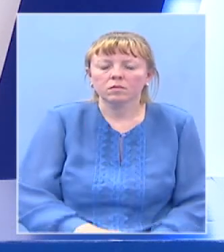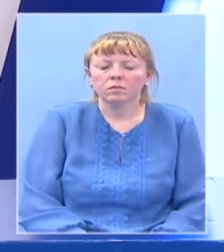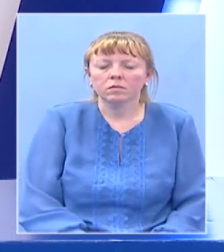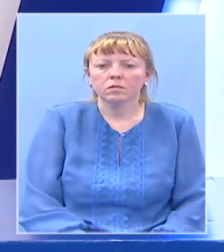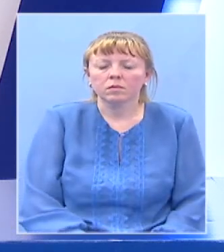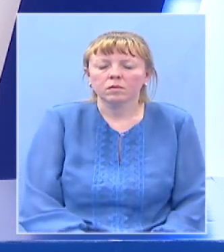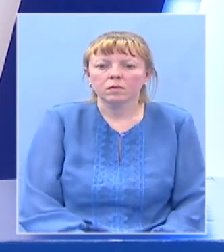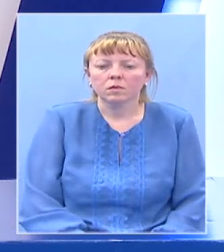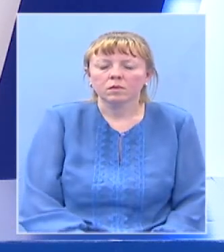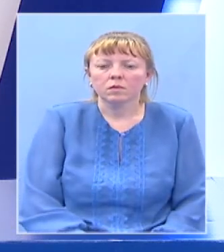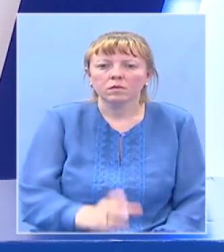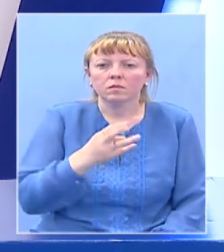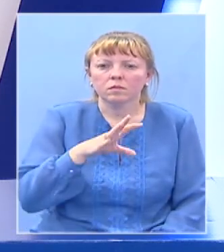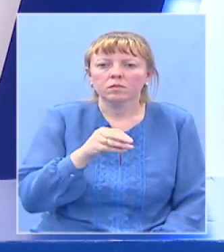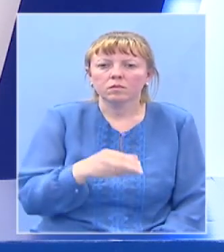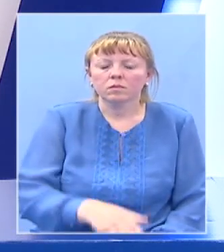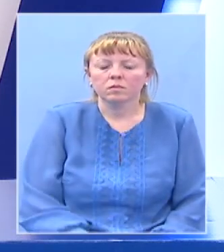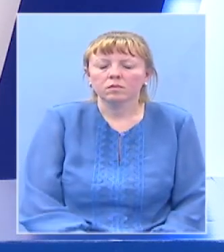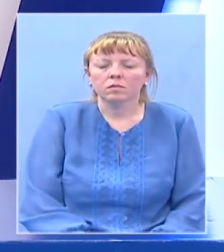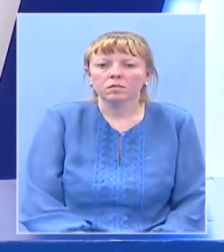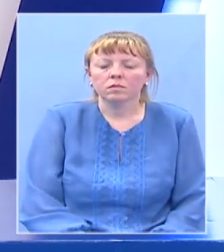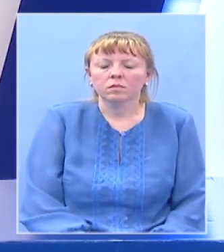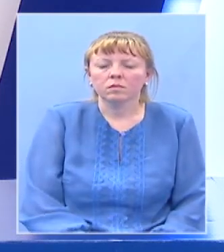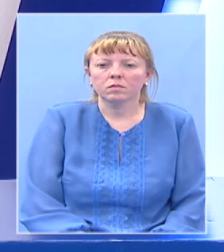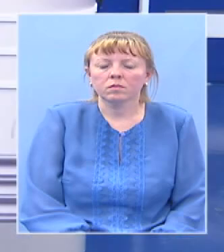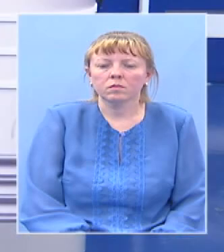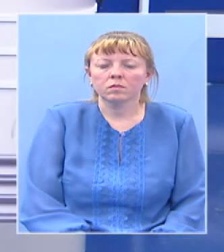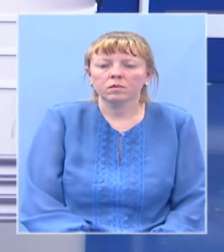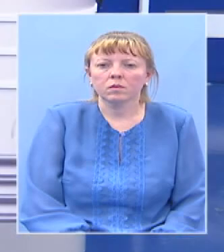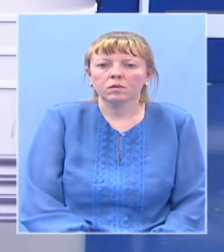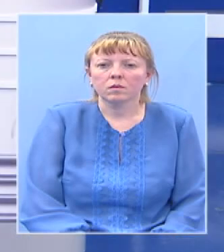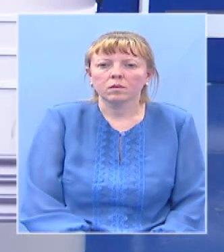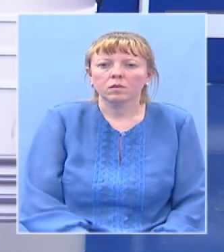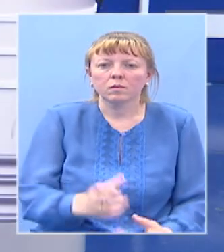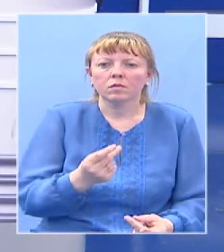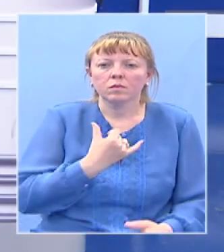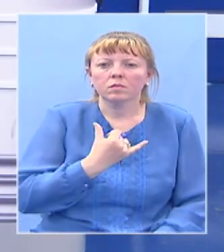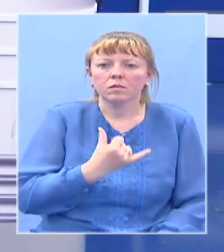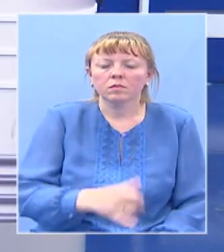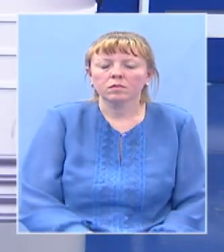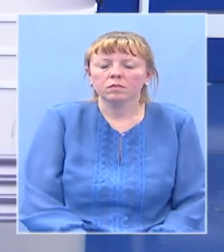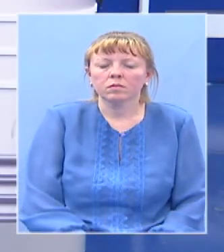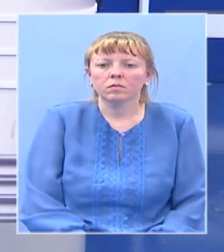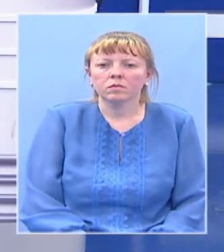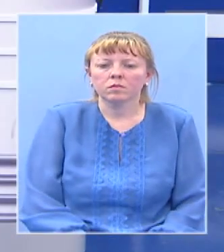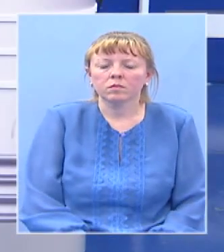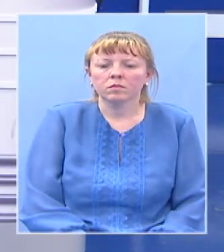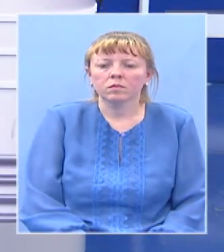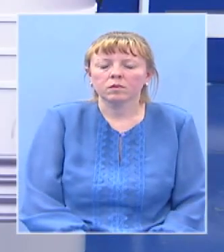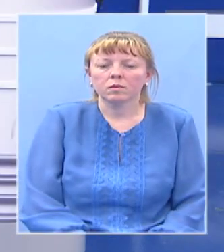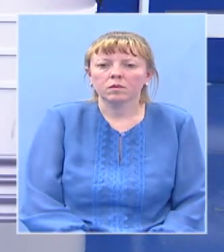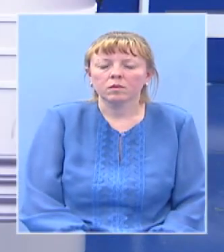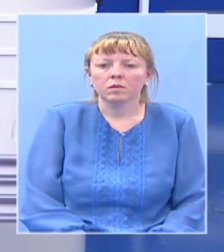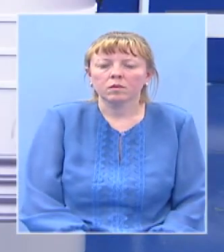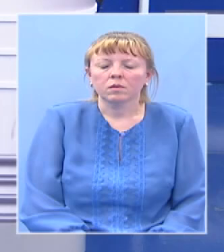функции вот эти являются где они у нас находятся на каких трассах и есть ли